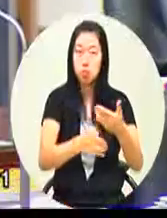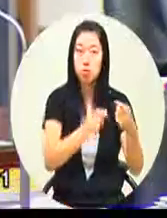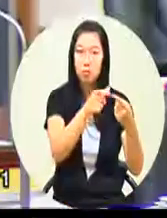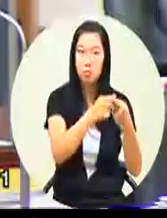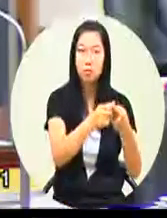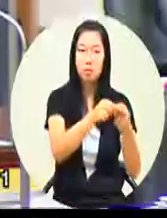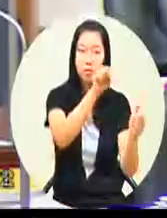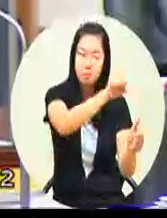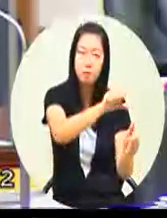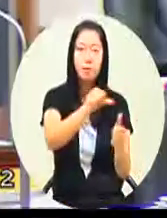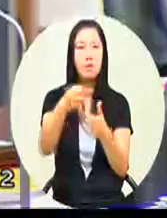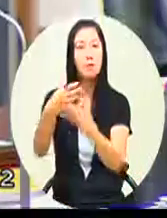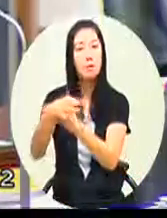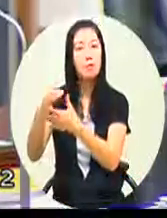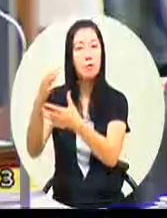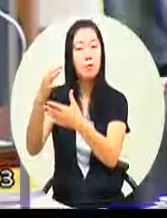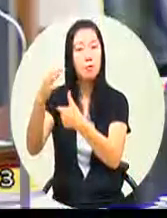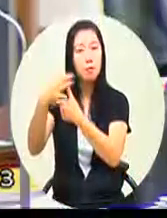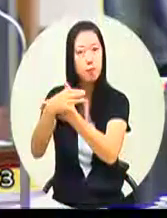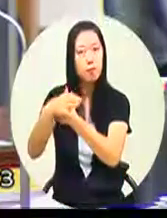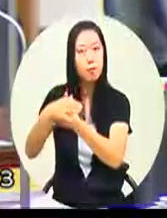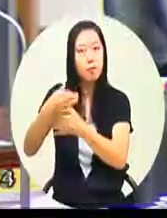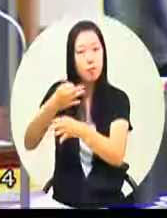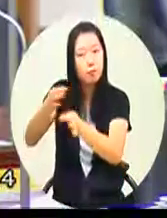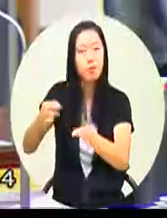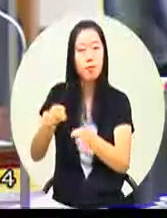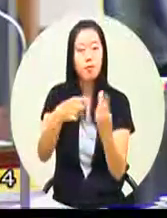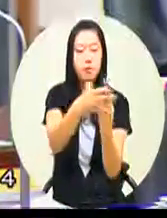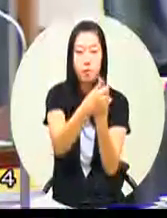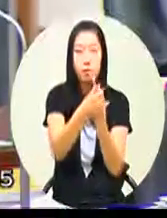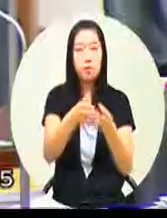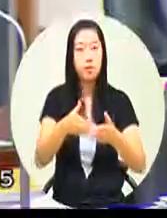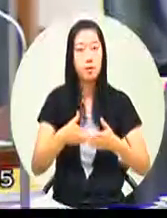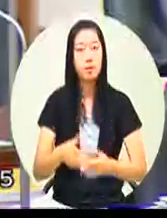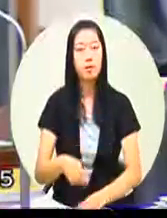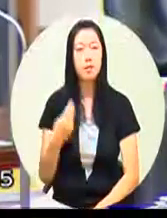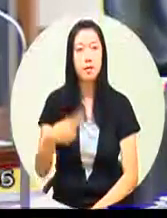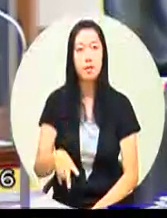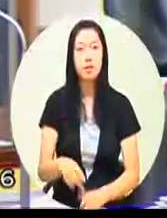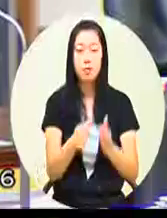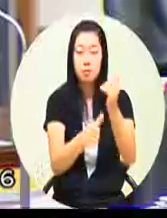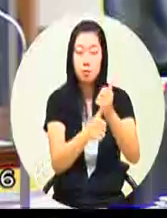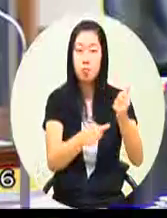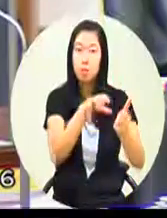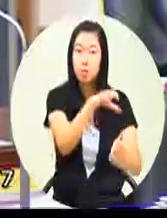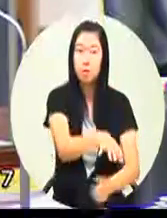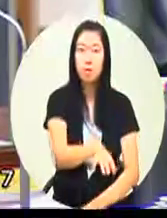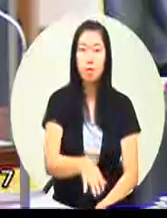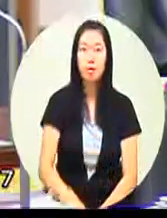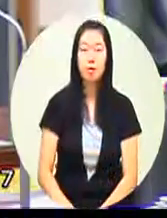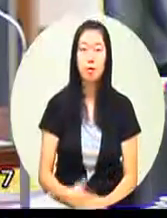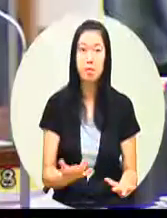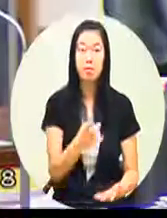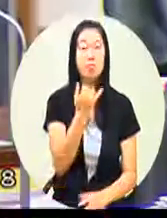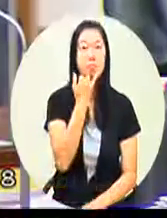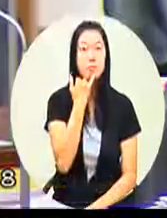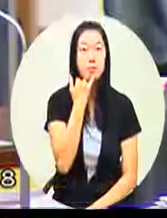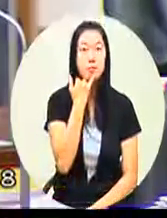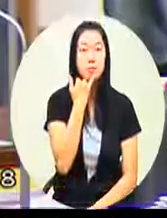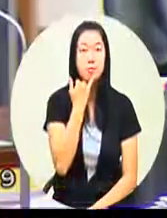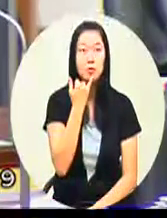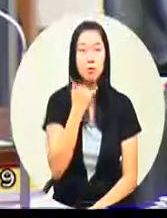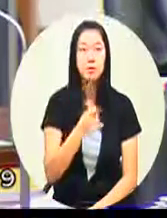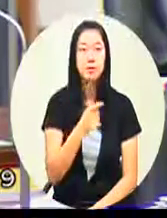措施嘛，这两样要并进嘛，对对。另外针对我们繁殖场的部分，你也可以针对说你只